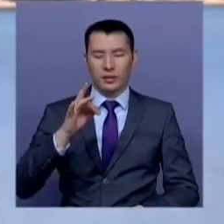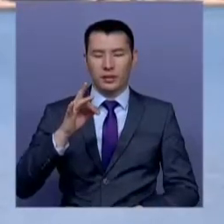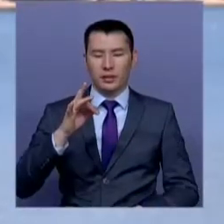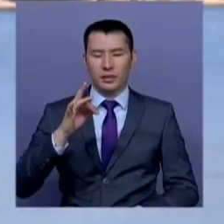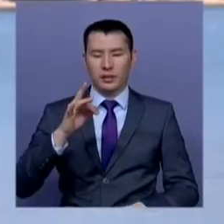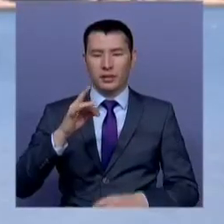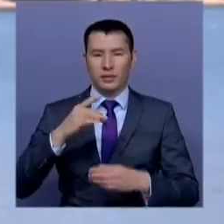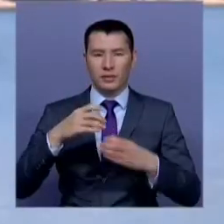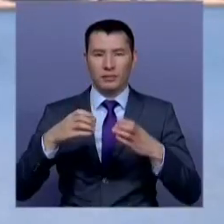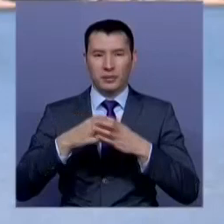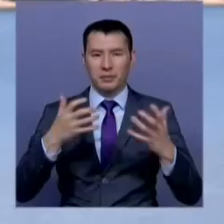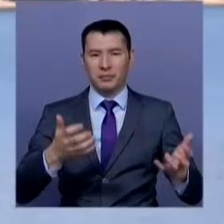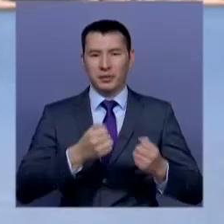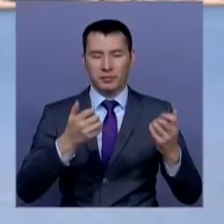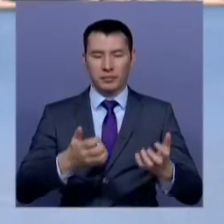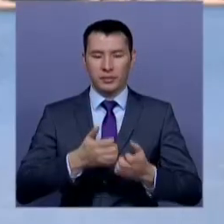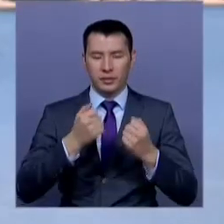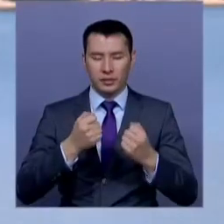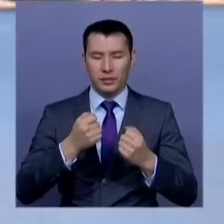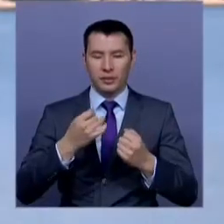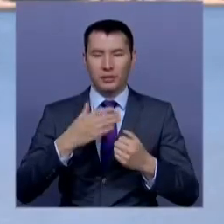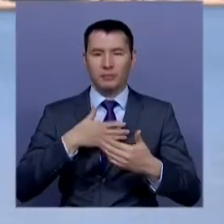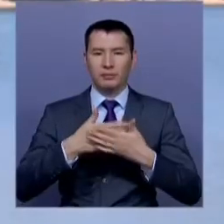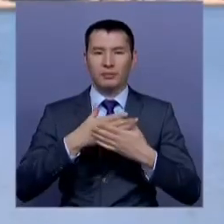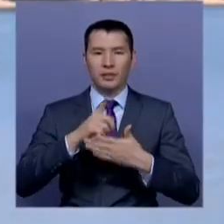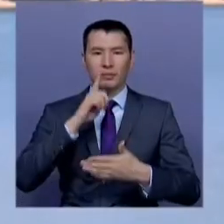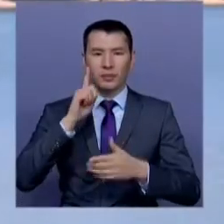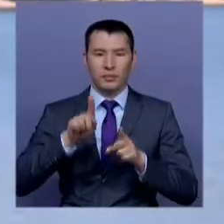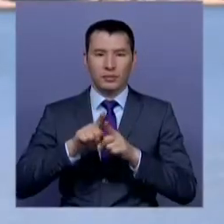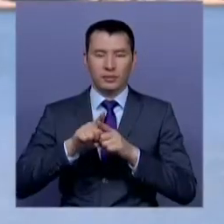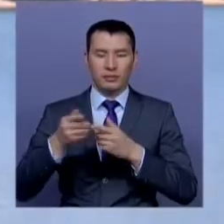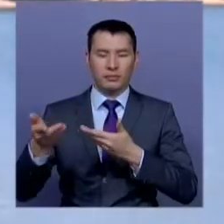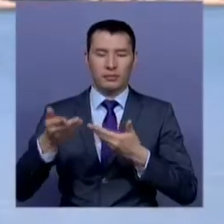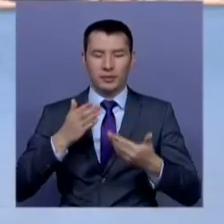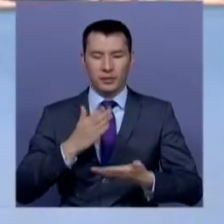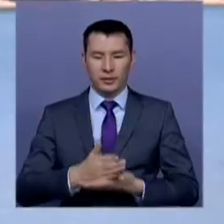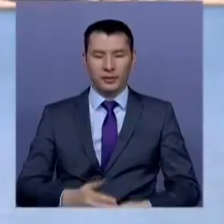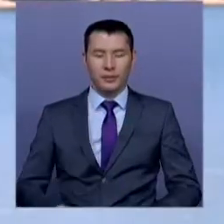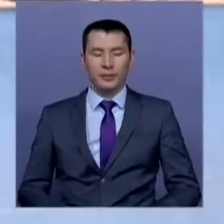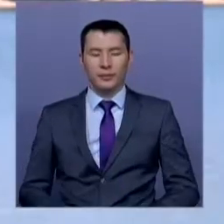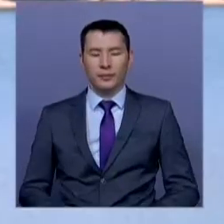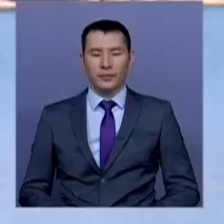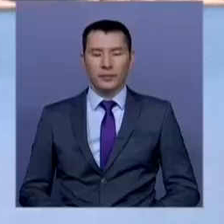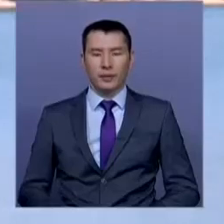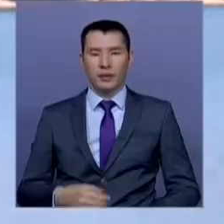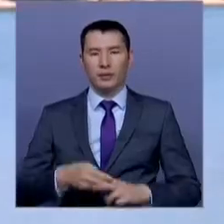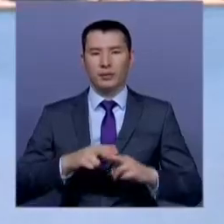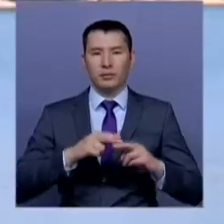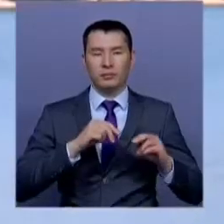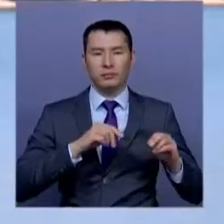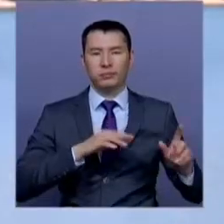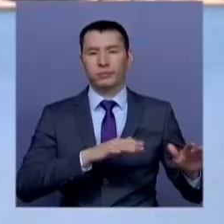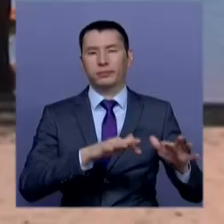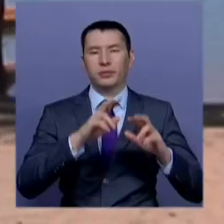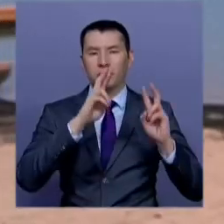республиканский оперативно-спасательный отряд, привлекаем волонтеров и военнослужащих Национальной гвардии. При патрулировании проводится